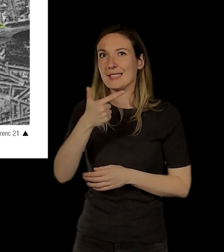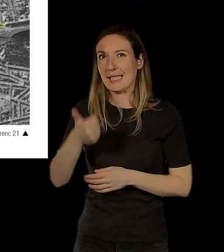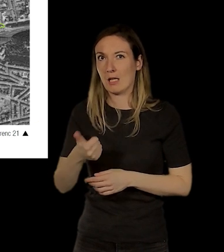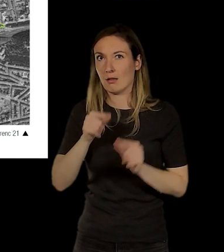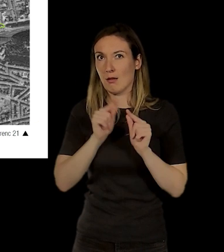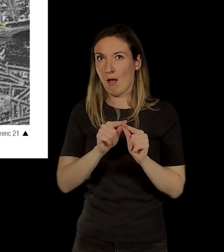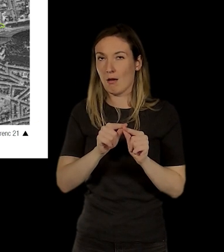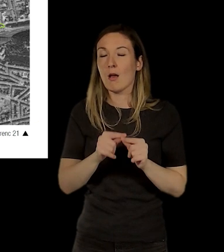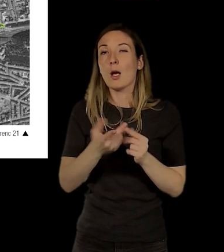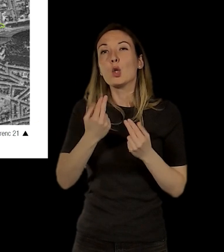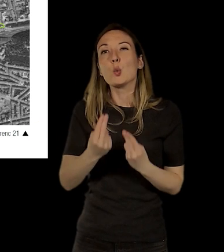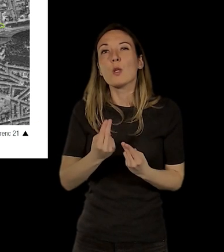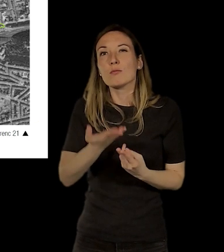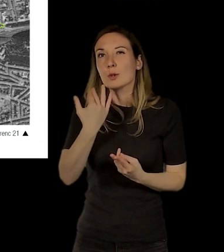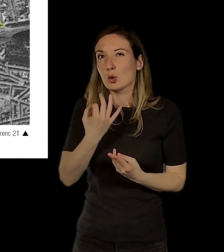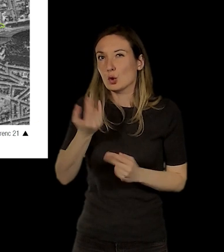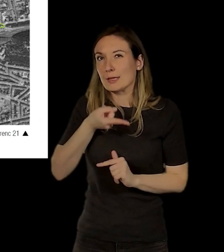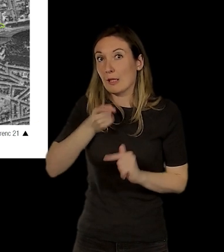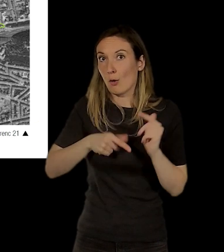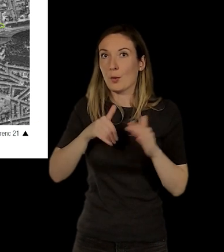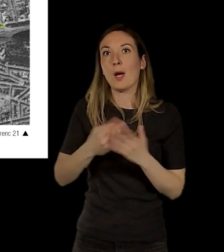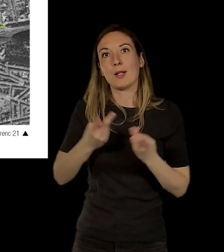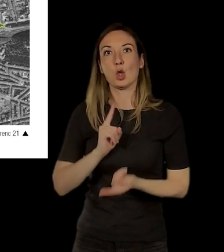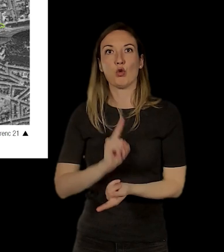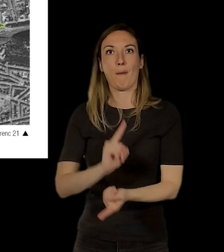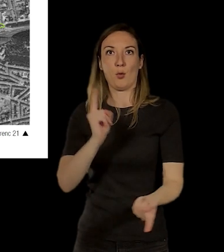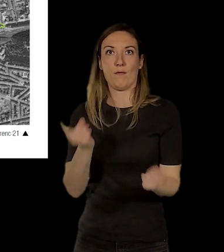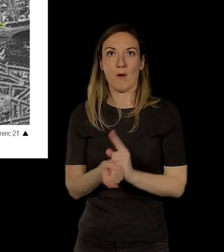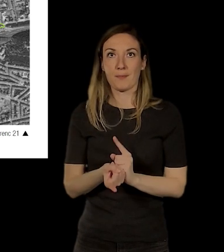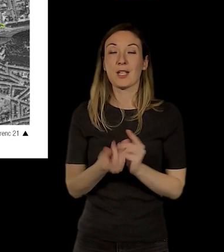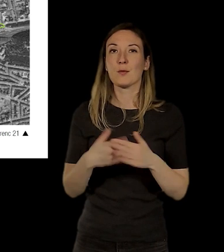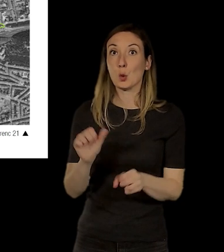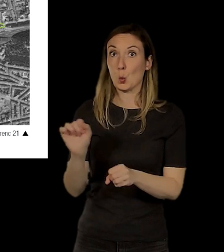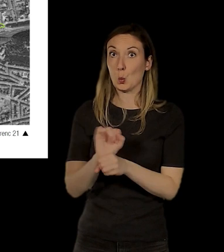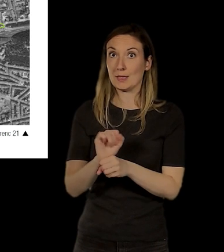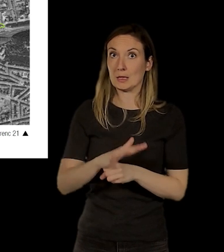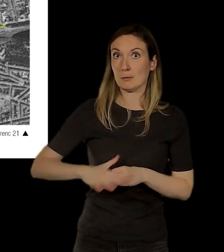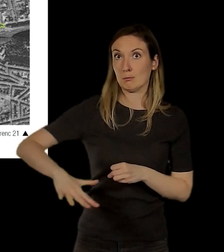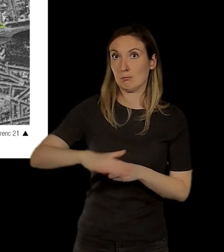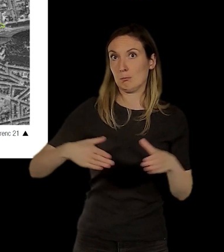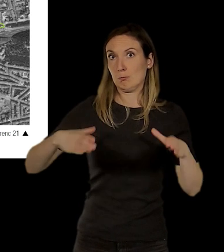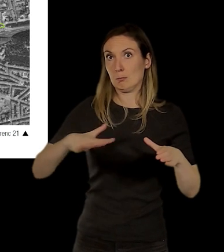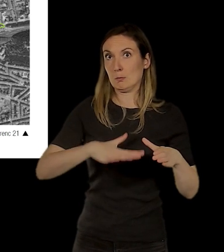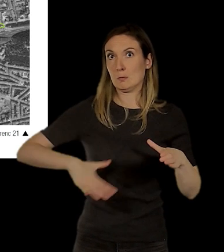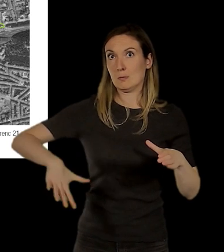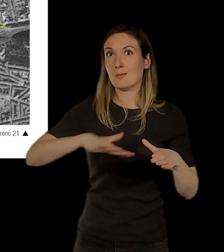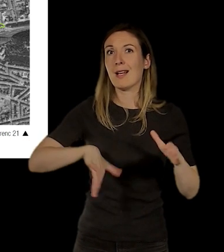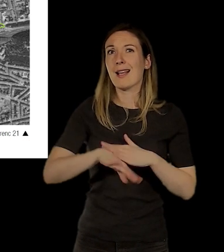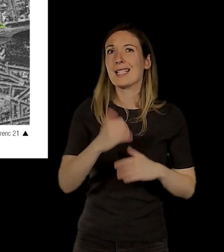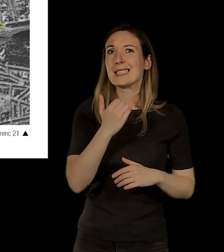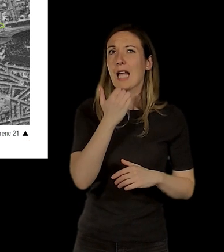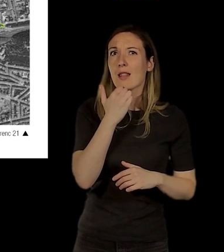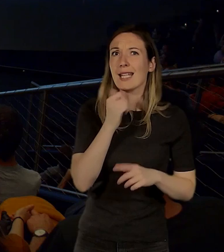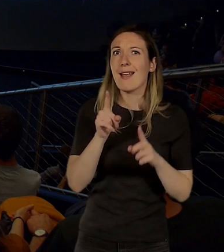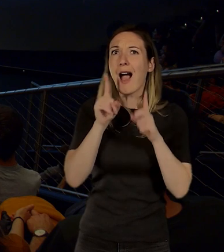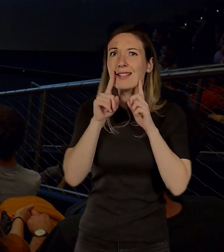byla vlastně důležitá dohoda, že se řešilo to území té takzvané Zahy Hadid